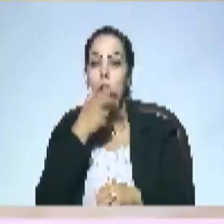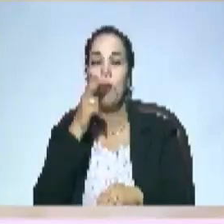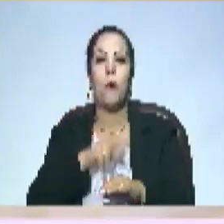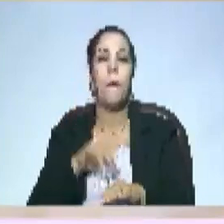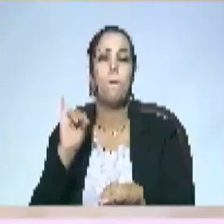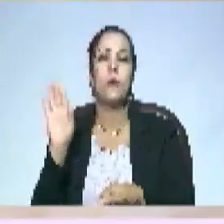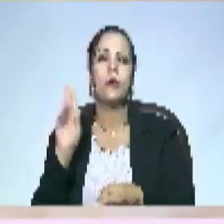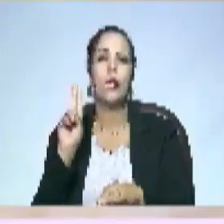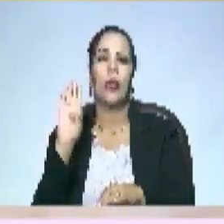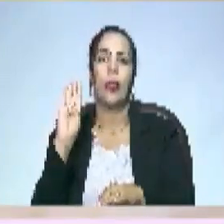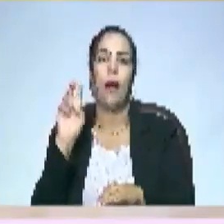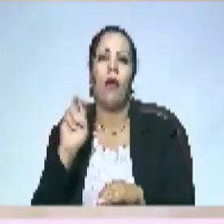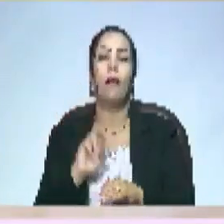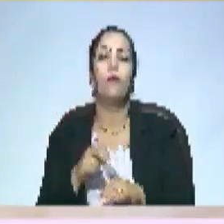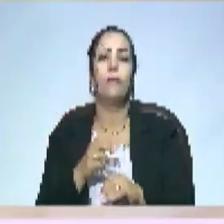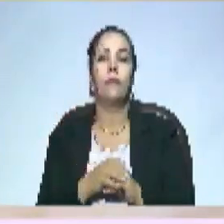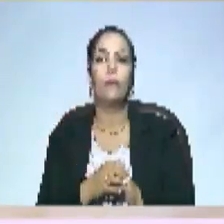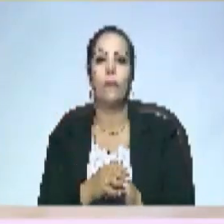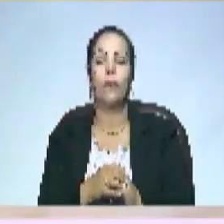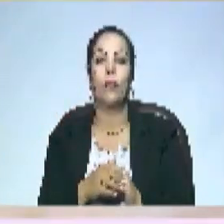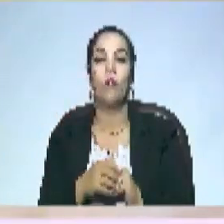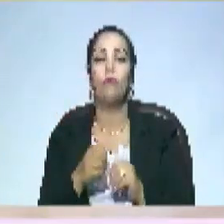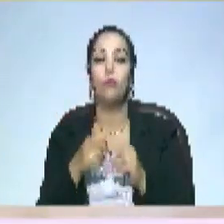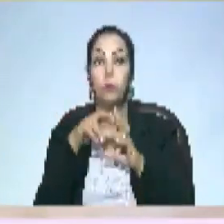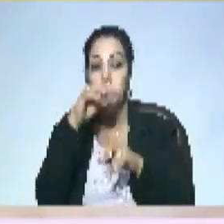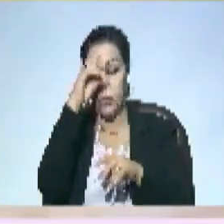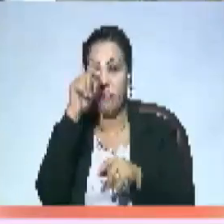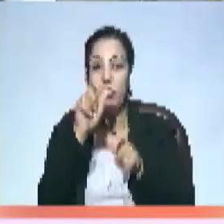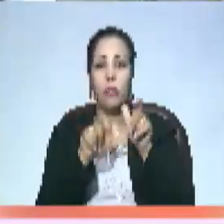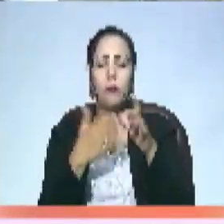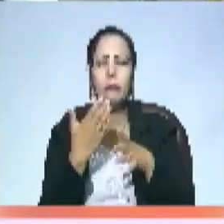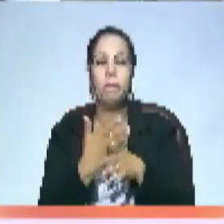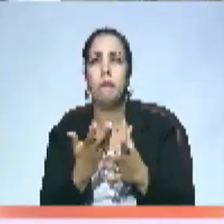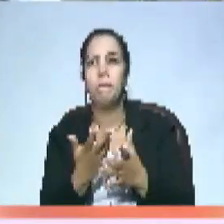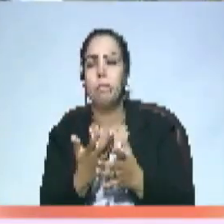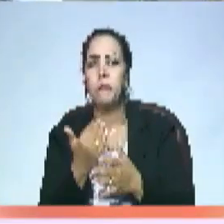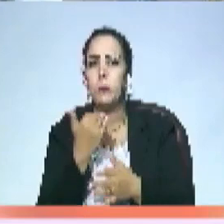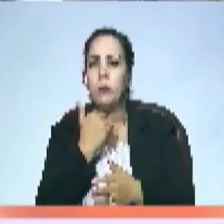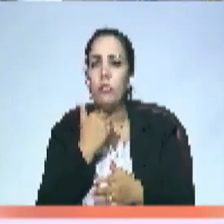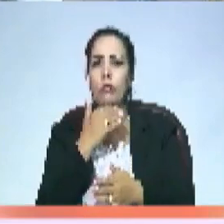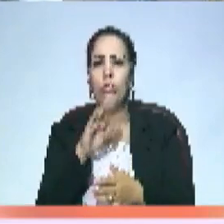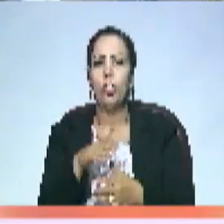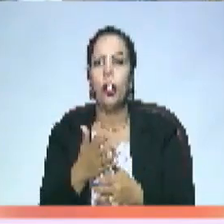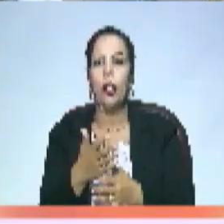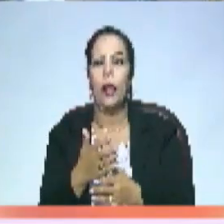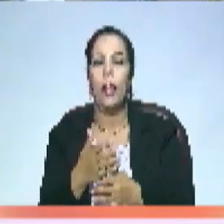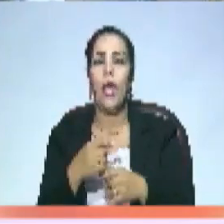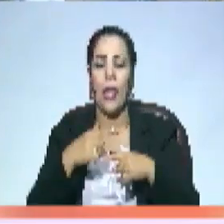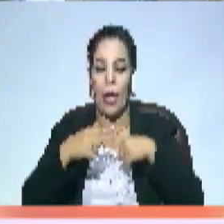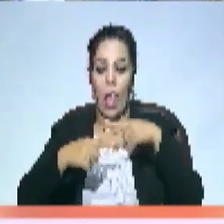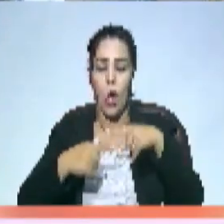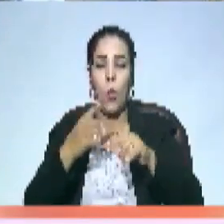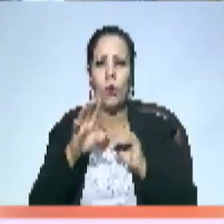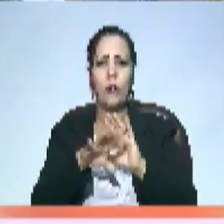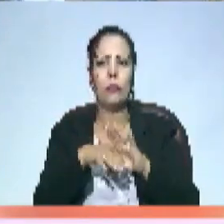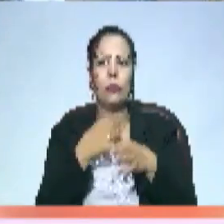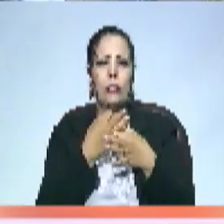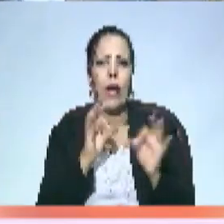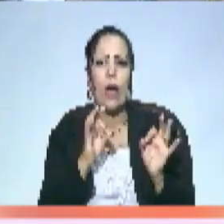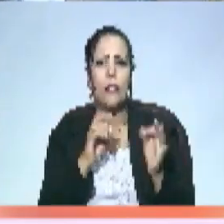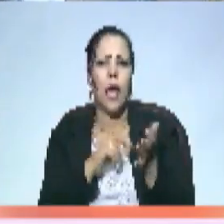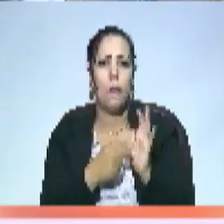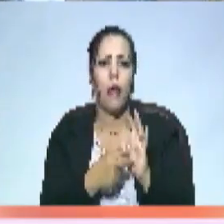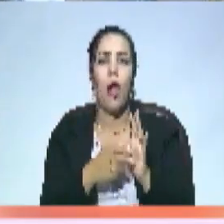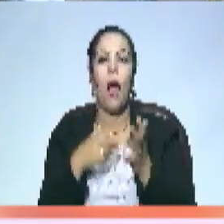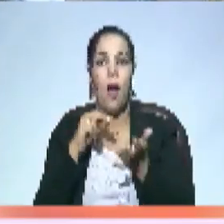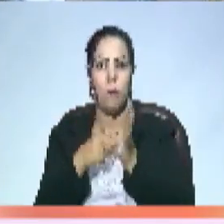والمستكة. طيب شايف لو في حد ما عندوش مثلا الكانيلوني الجاهز يعمل ايه؟